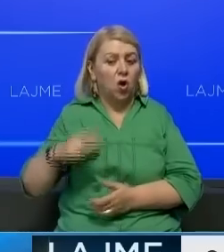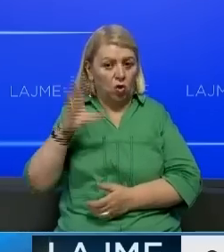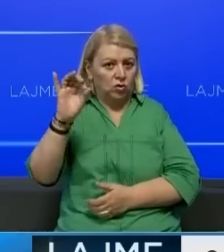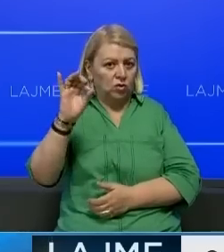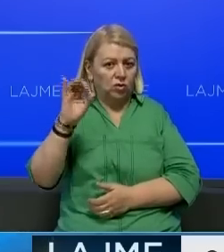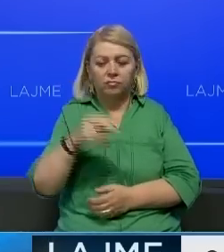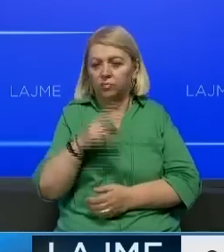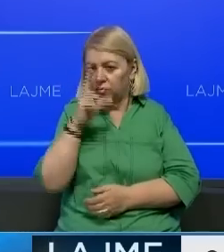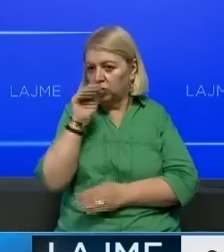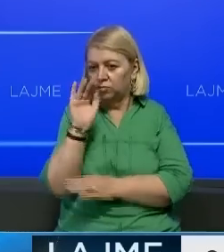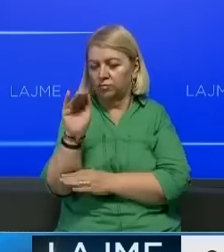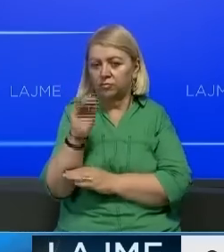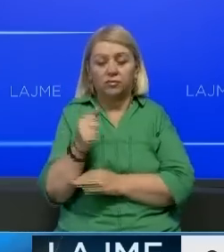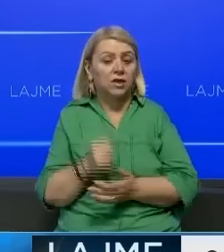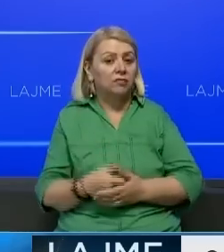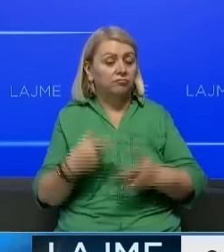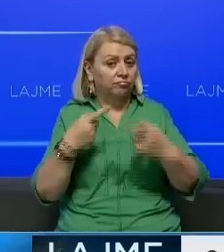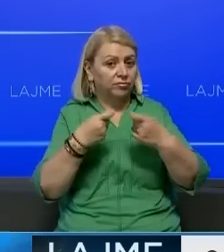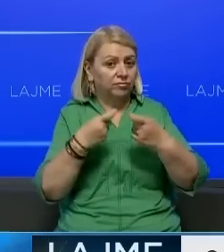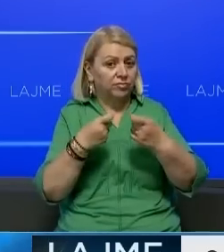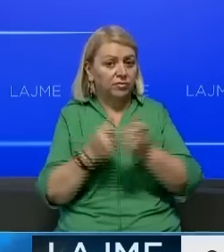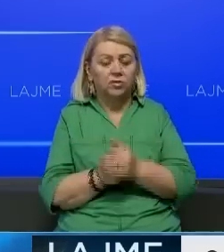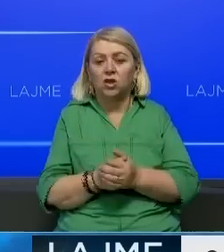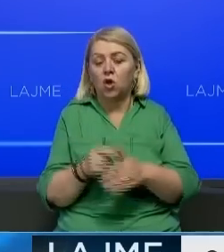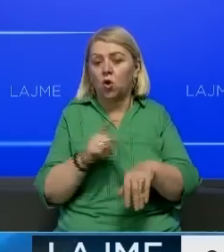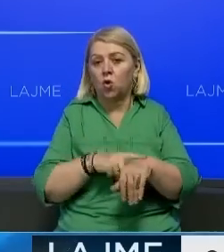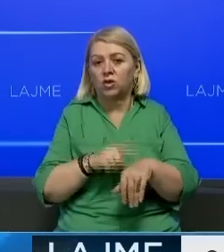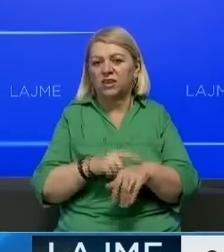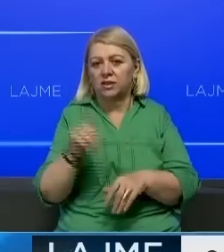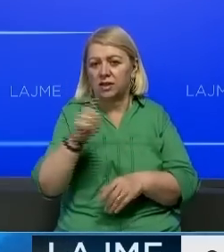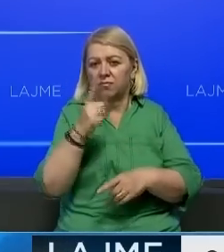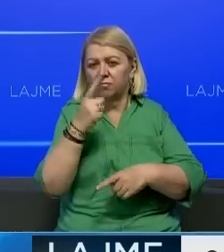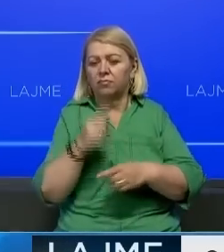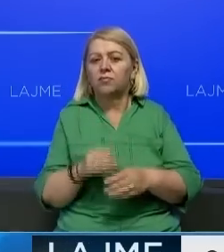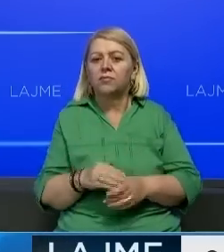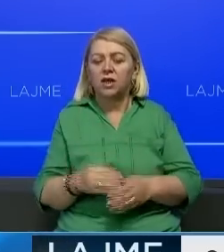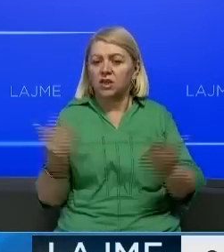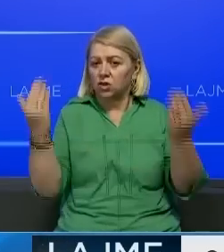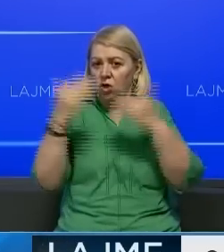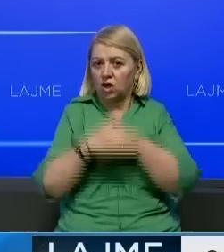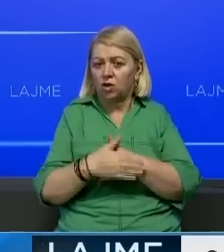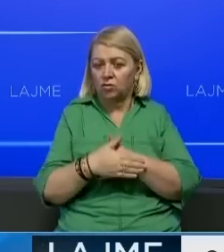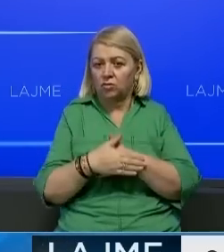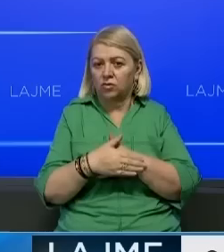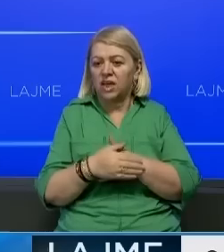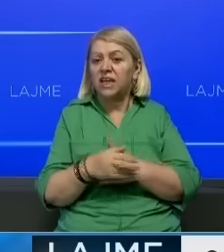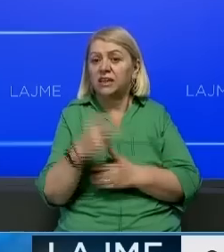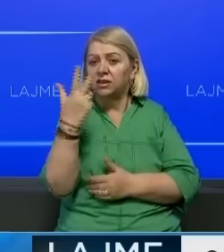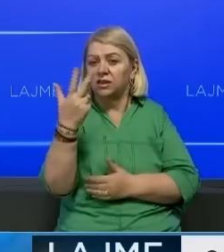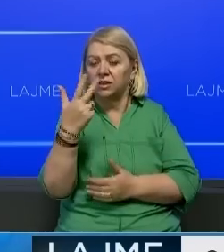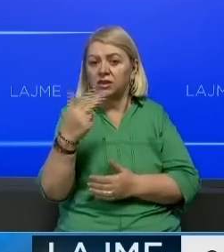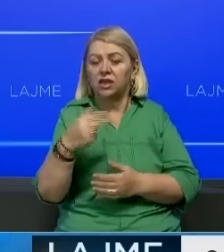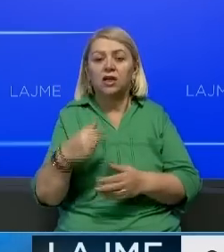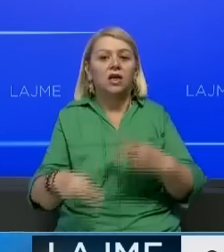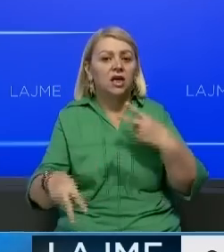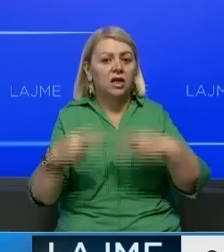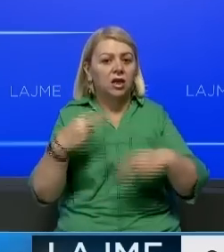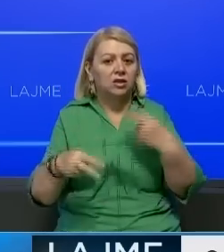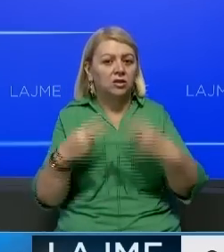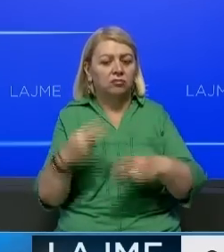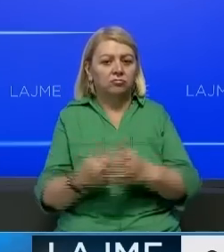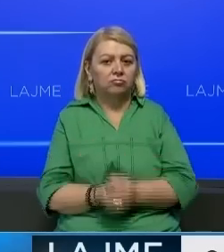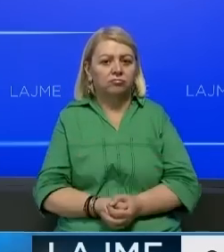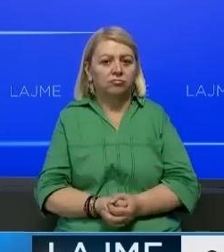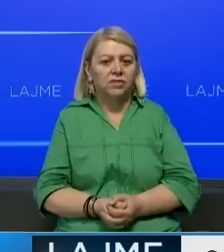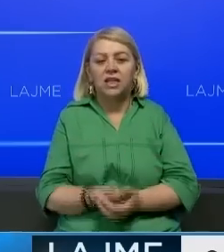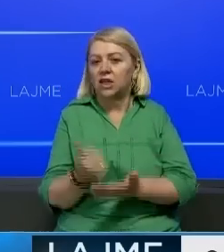ditur policia. Të shtënat me armë zjarri ndodhen rreth orës 1 pas mesnatë me kohën lokale në 3 lokacione, përfshirë një bar